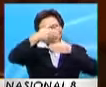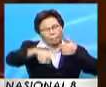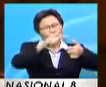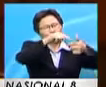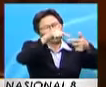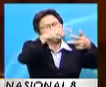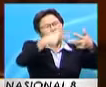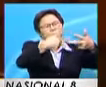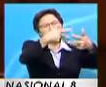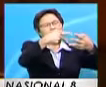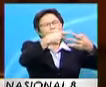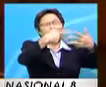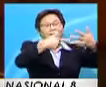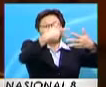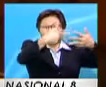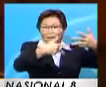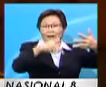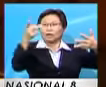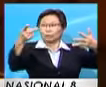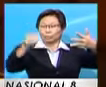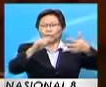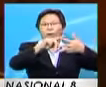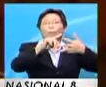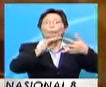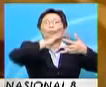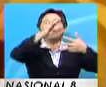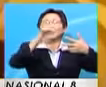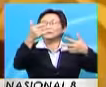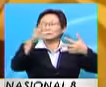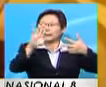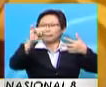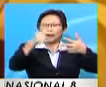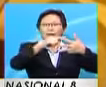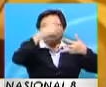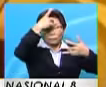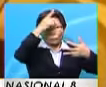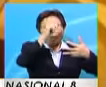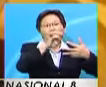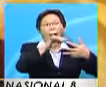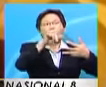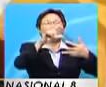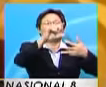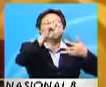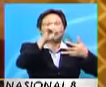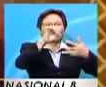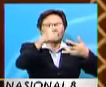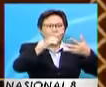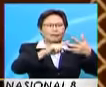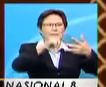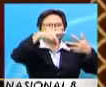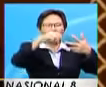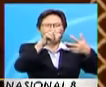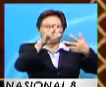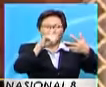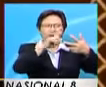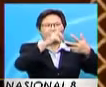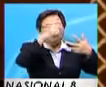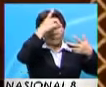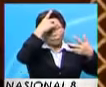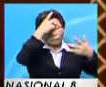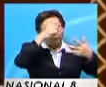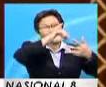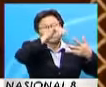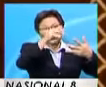ke-33 timbalan ketua menteri yaitu ada Bukit sabanda cocok ama dog sungkan bos add-on palih tashida atau